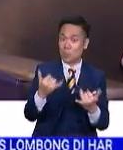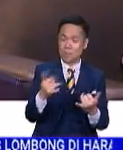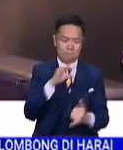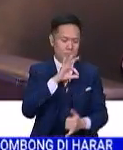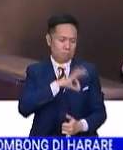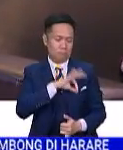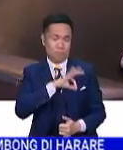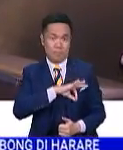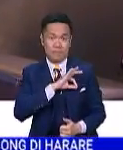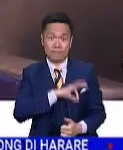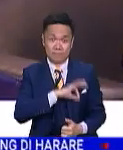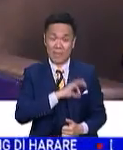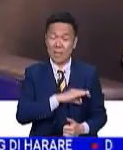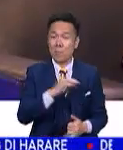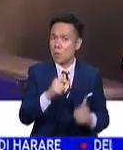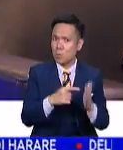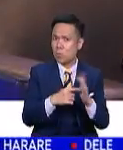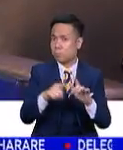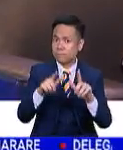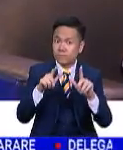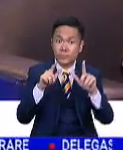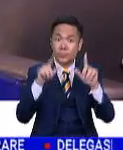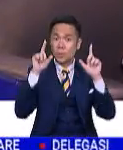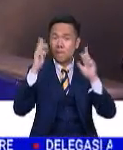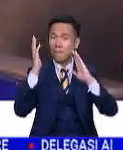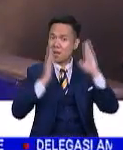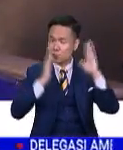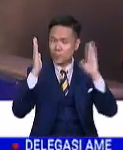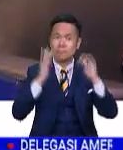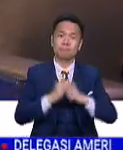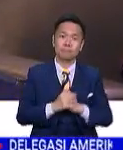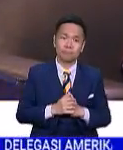yang keharuman nama mereka itu